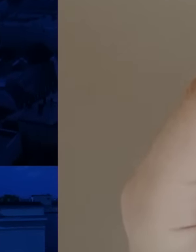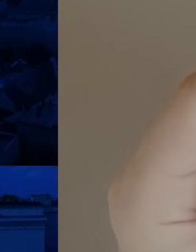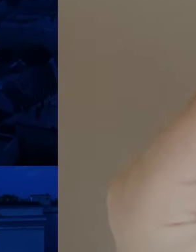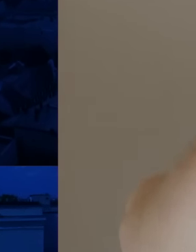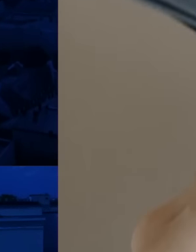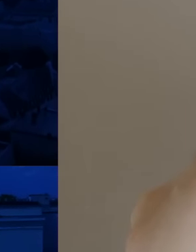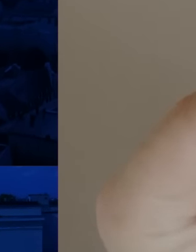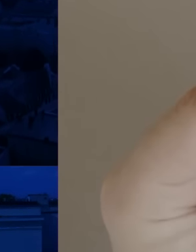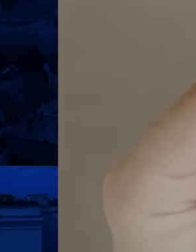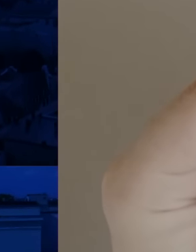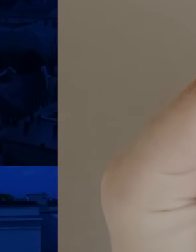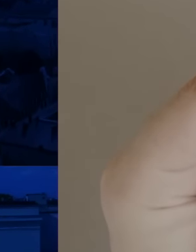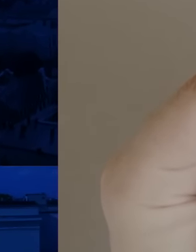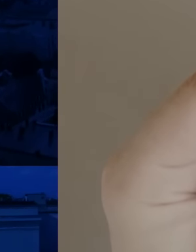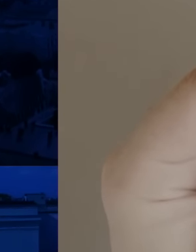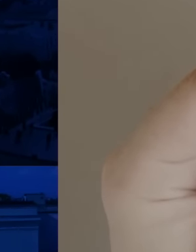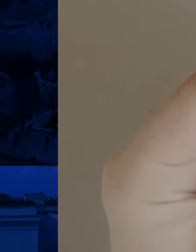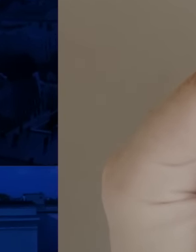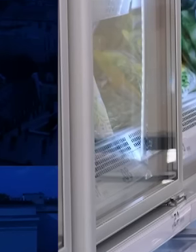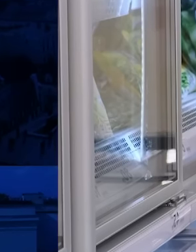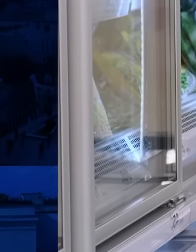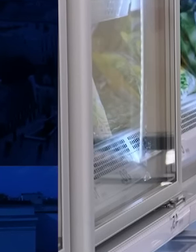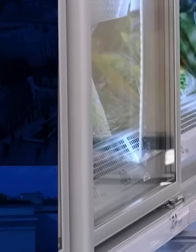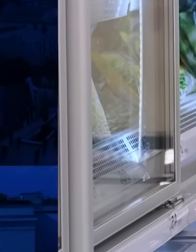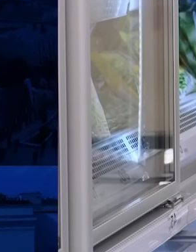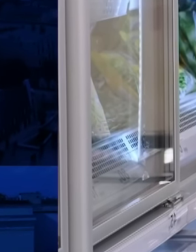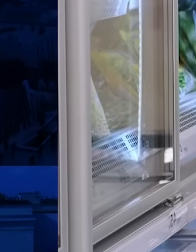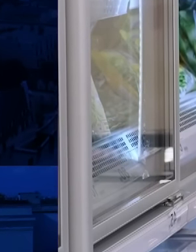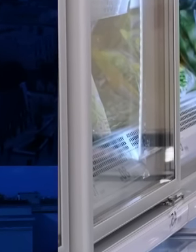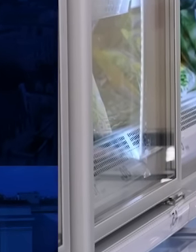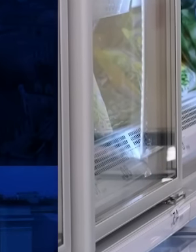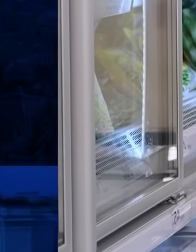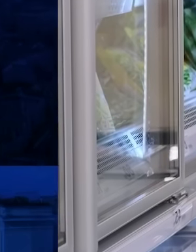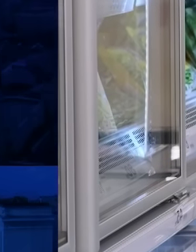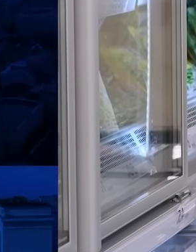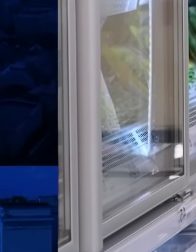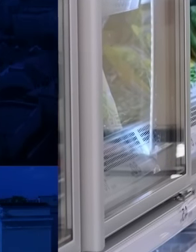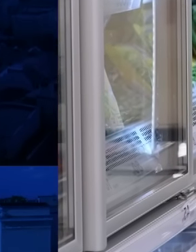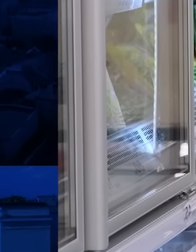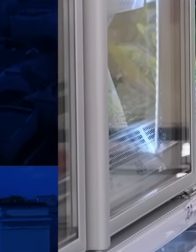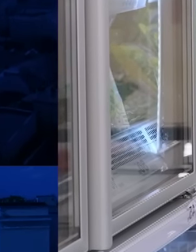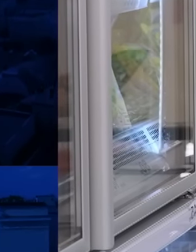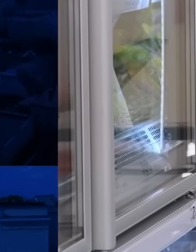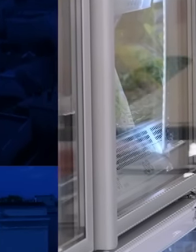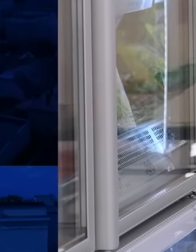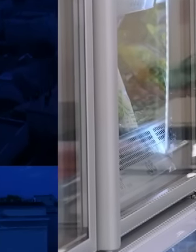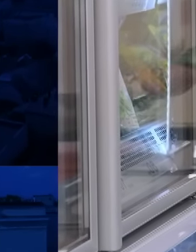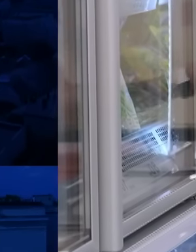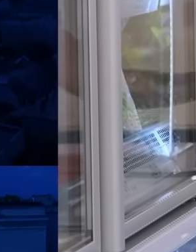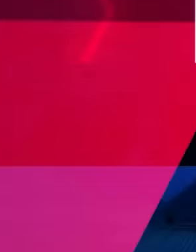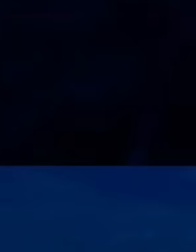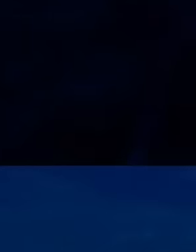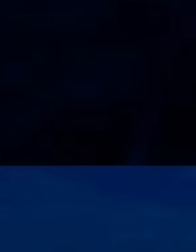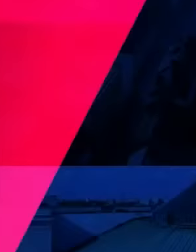kwietniu ceny w sklepach w Polsce wzrosły o blisko 2,5 PR rok do roku to zatrzymanie trendu spadkowego ekonomiści mówią o efekcie podniesienia przez rząd